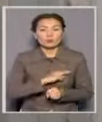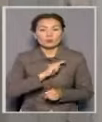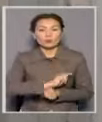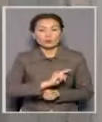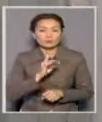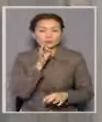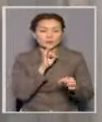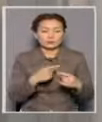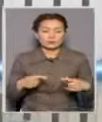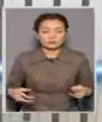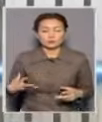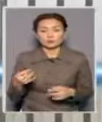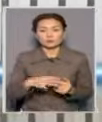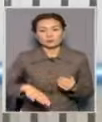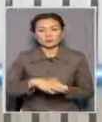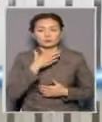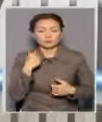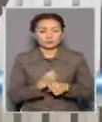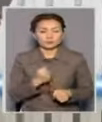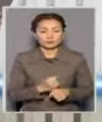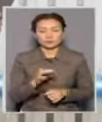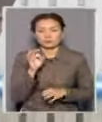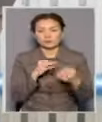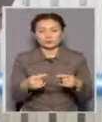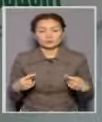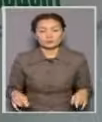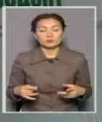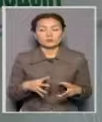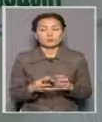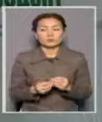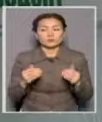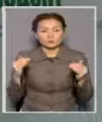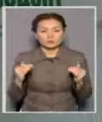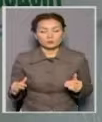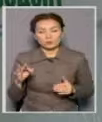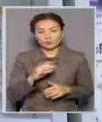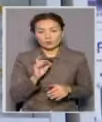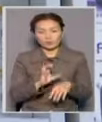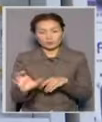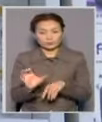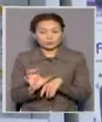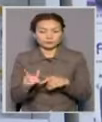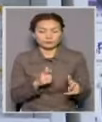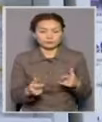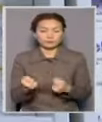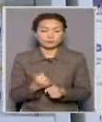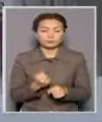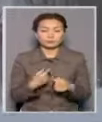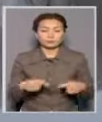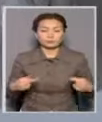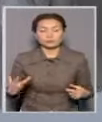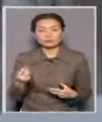производства лекарств так в стране нет производства фармацевтических субстанций низкий уровень экспорта готовой продукции